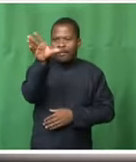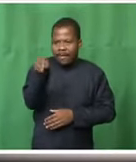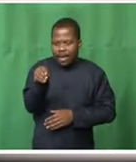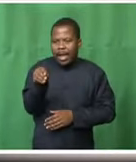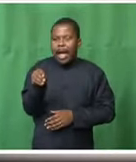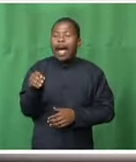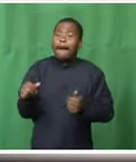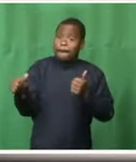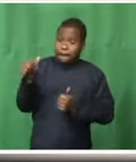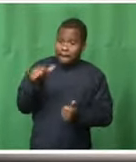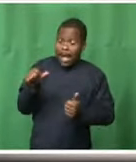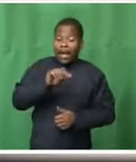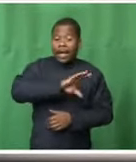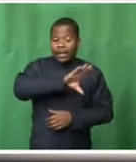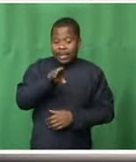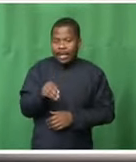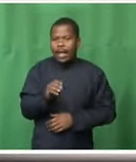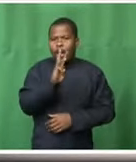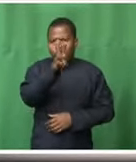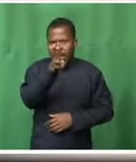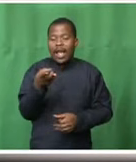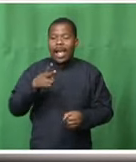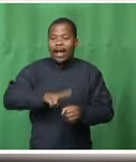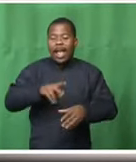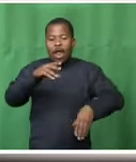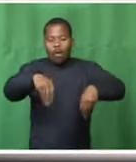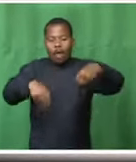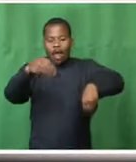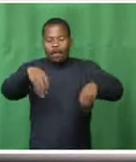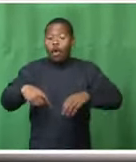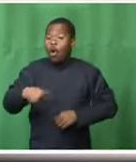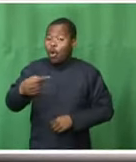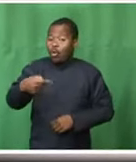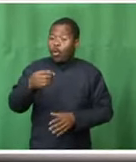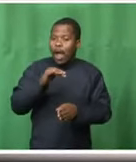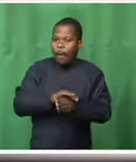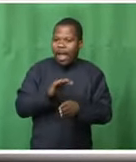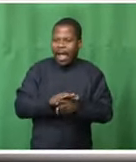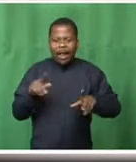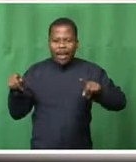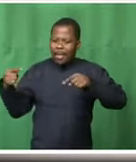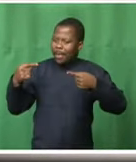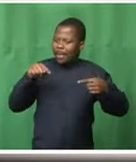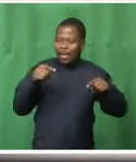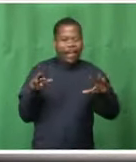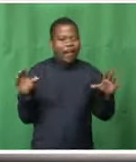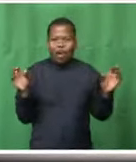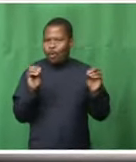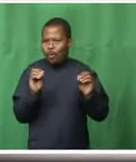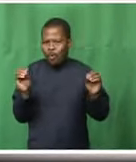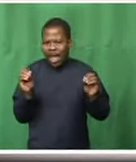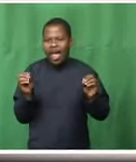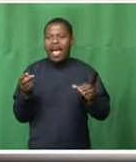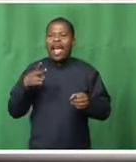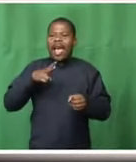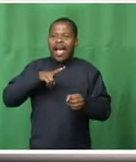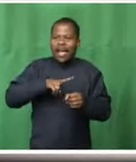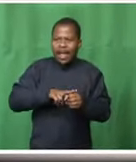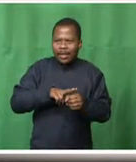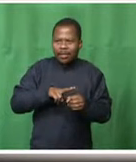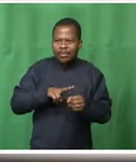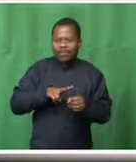lukhetho luhambe kahle kakhulu kwebede nakamncane umsindo lozakhona noma ngabe